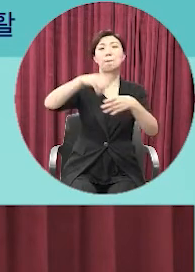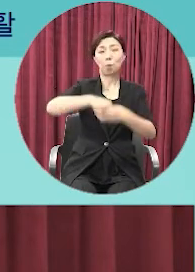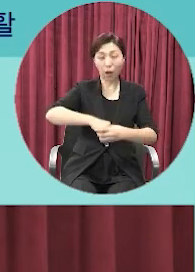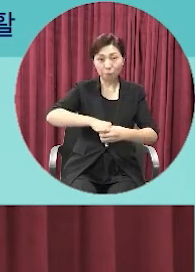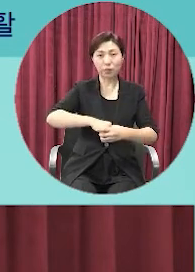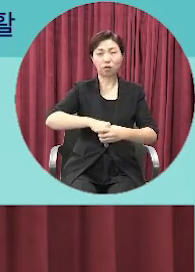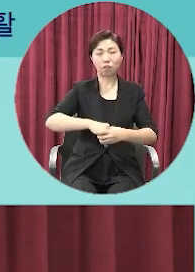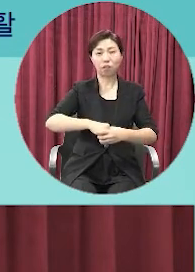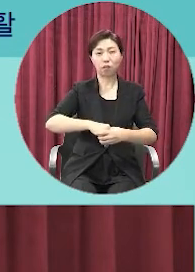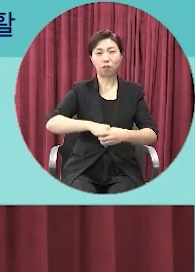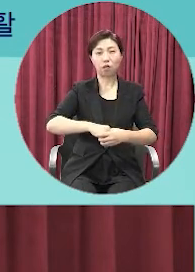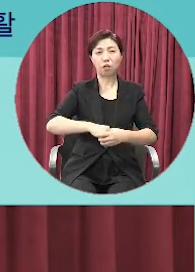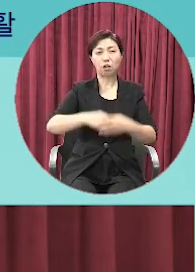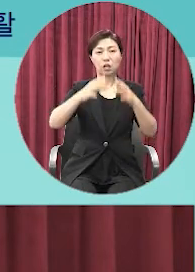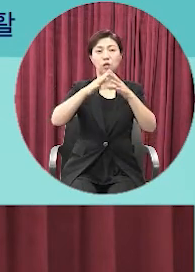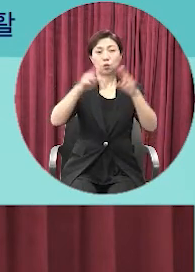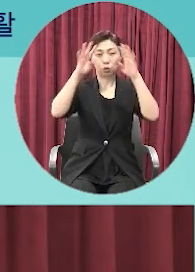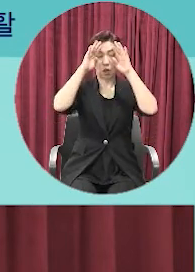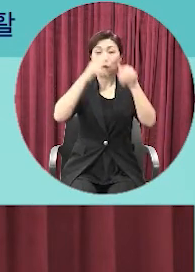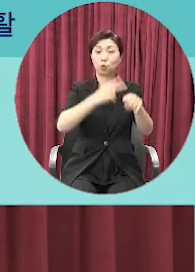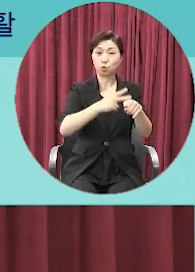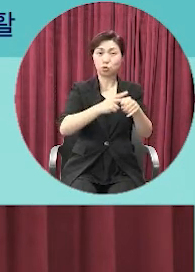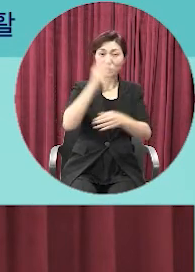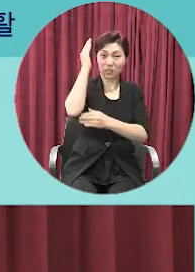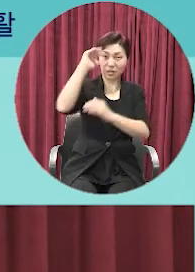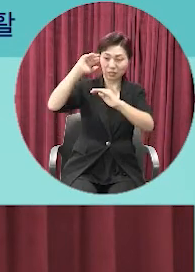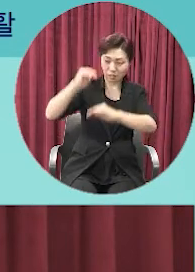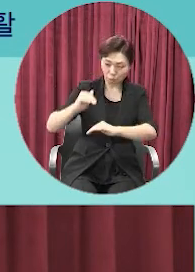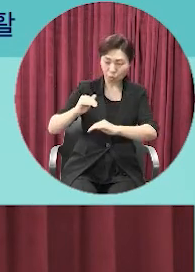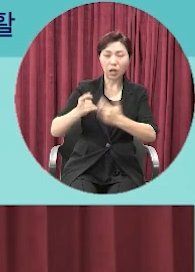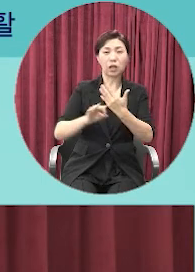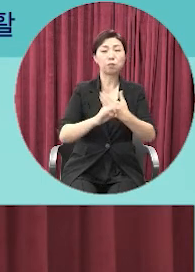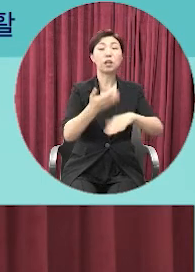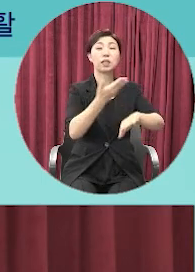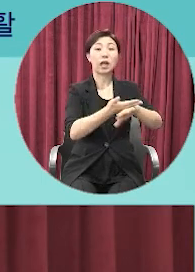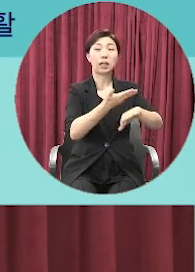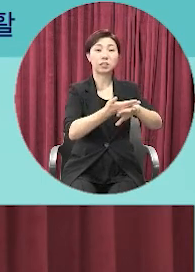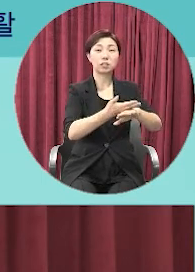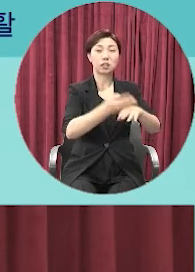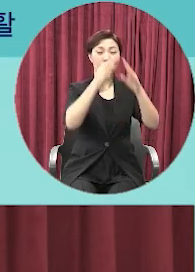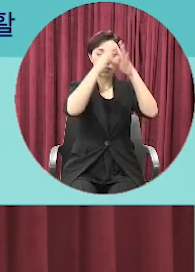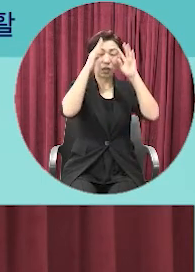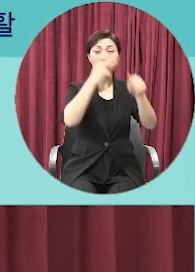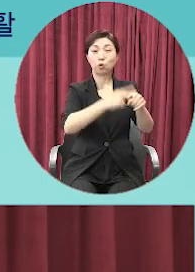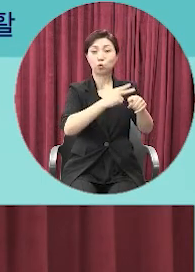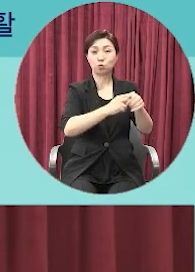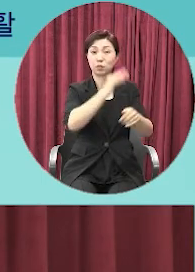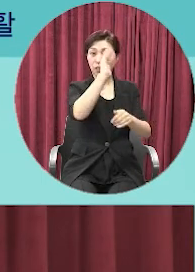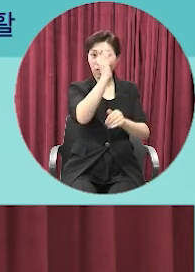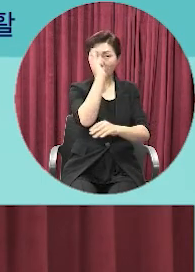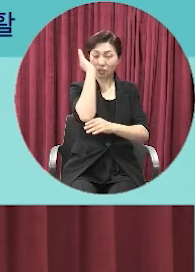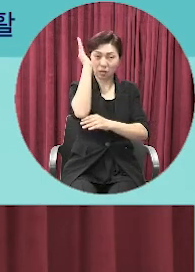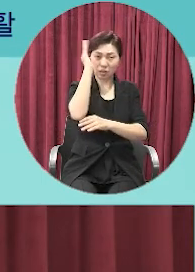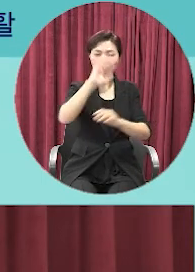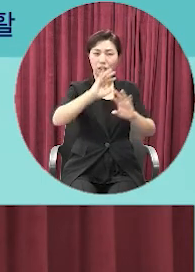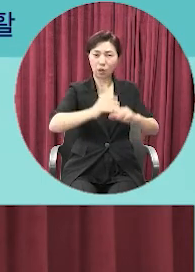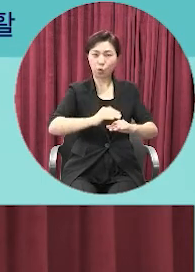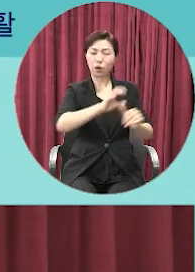이제 그 교수님께서 말씀하셨던 거 아니면 다른 그 연자분들께서 말씀하신 것들을 토대로 잠깐씩